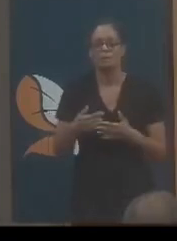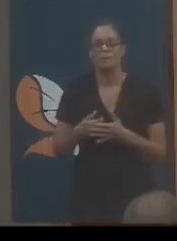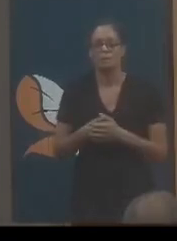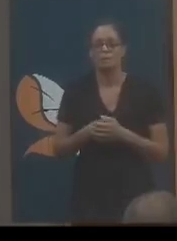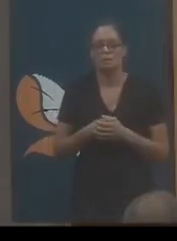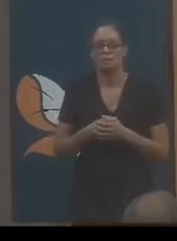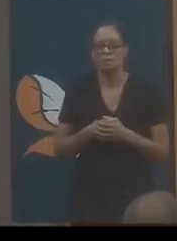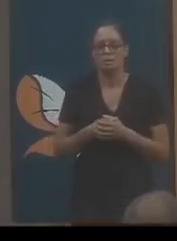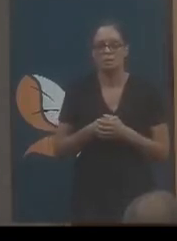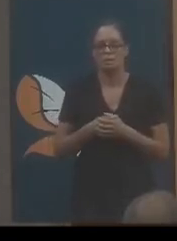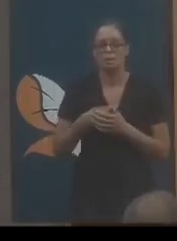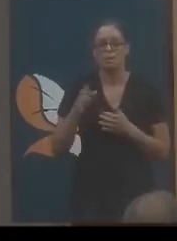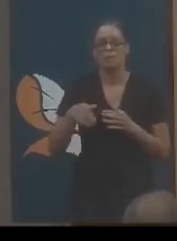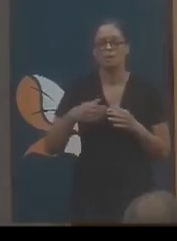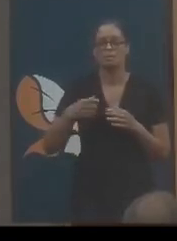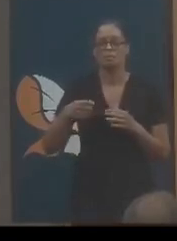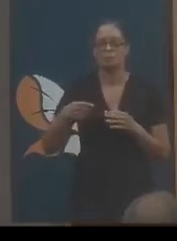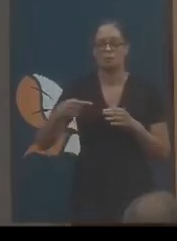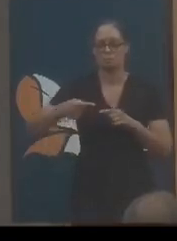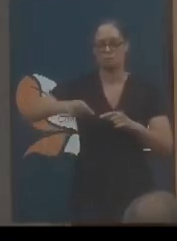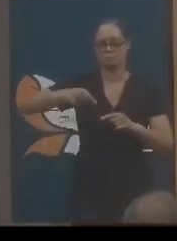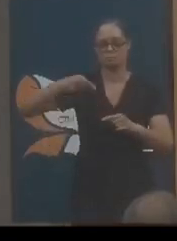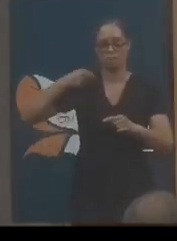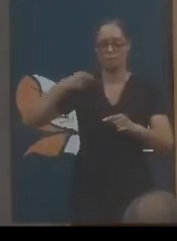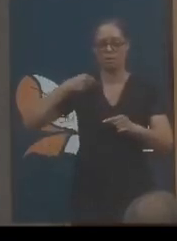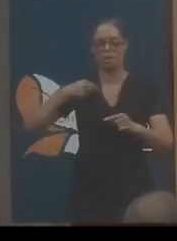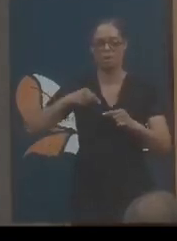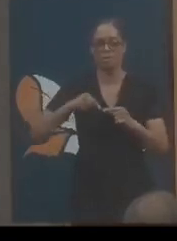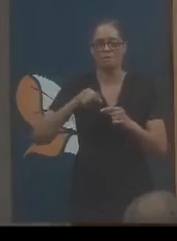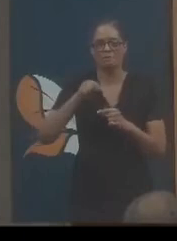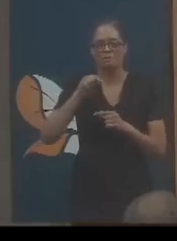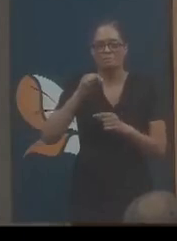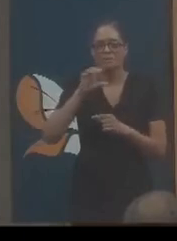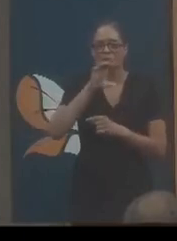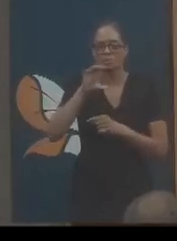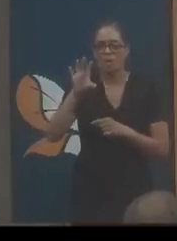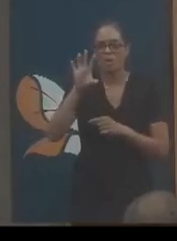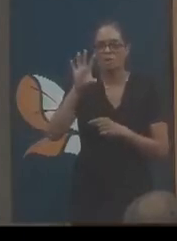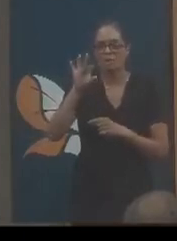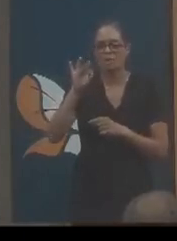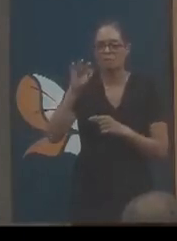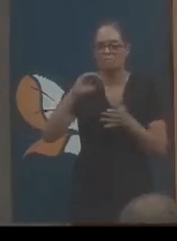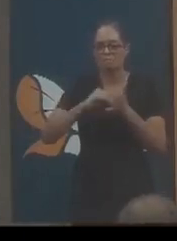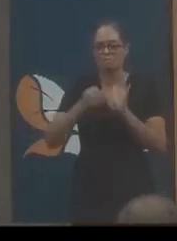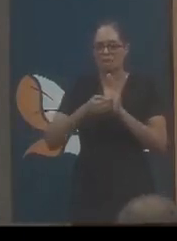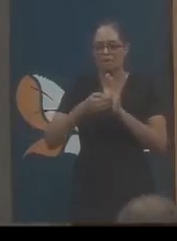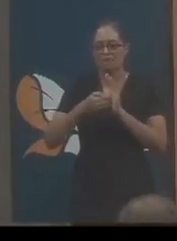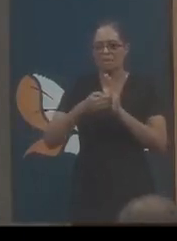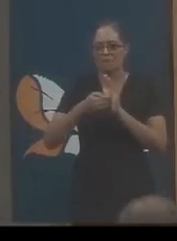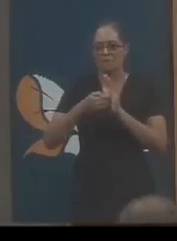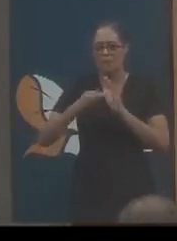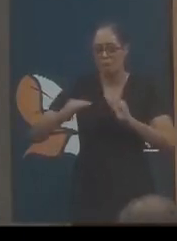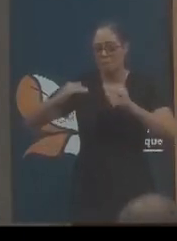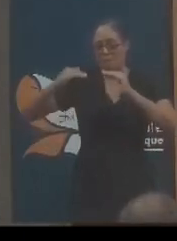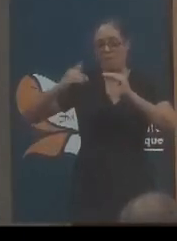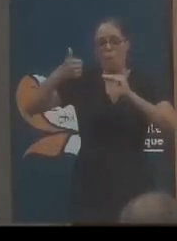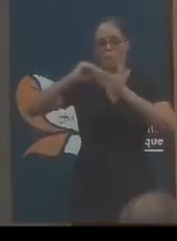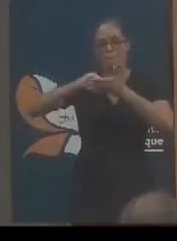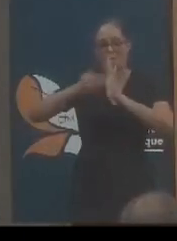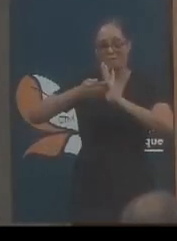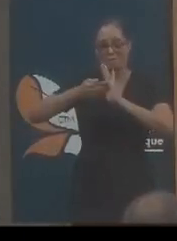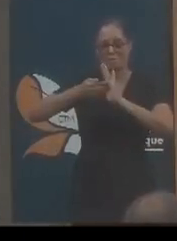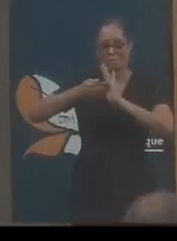de 150 mètres, de 1 mètre. Si on ne remonte pas de 1 mètre, on ne va pas